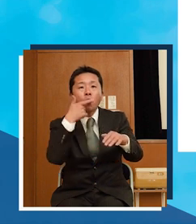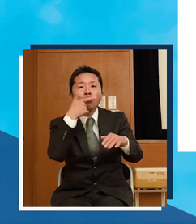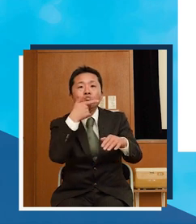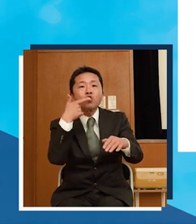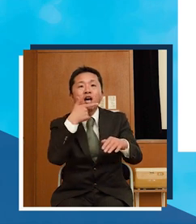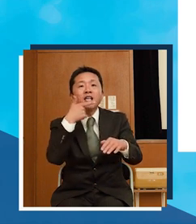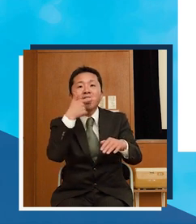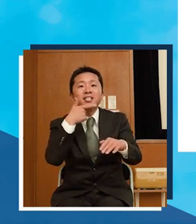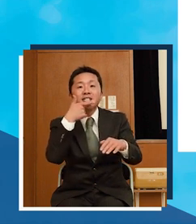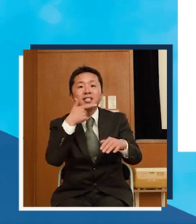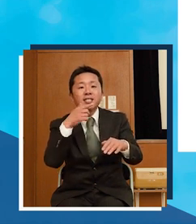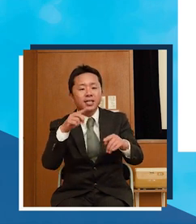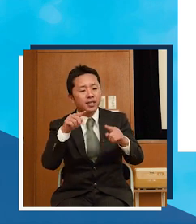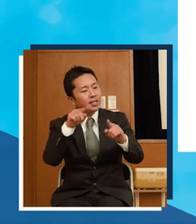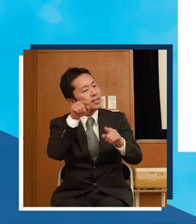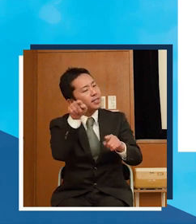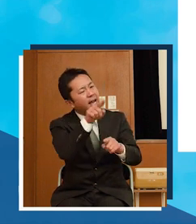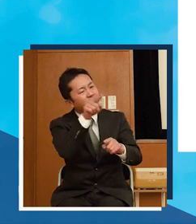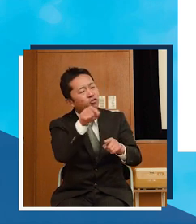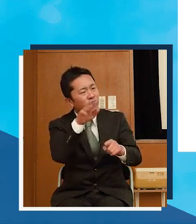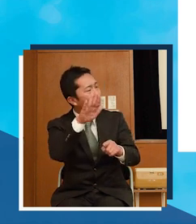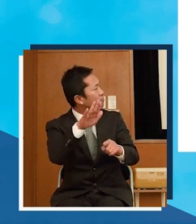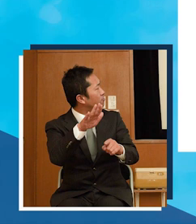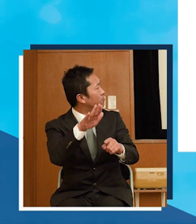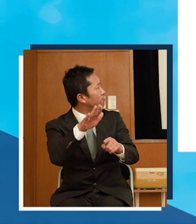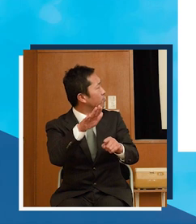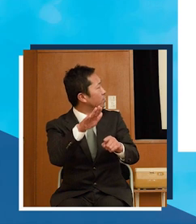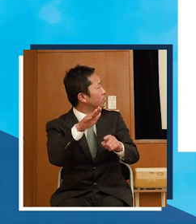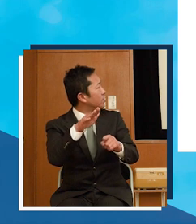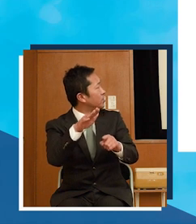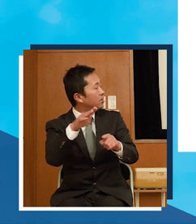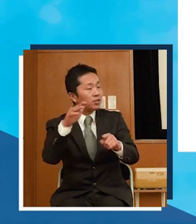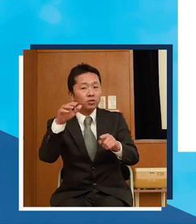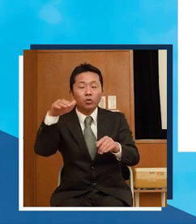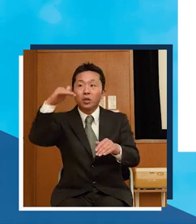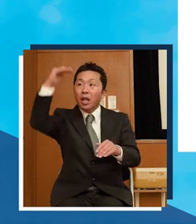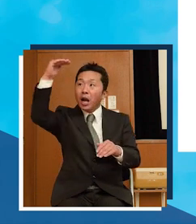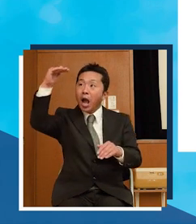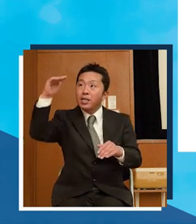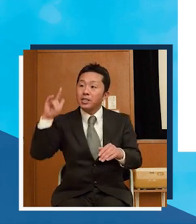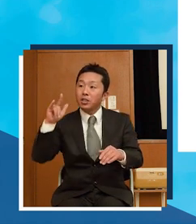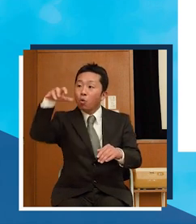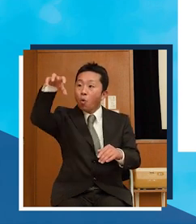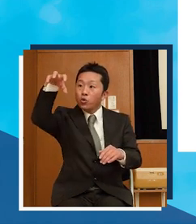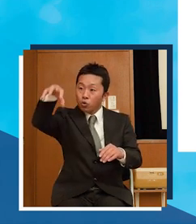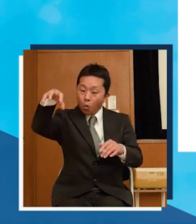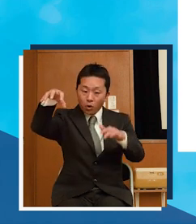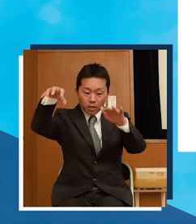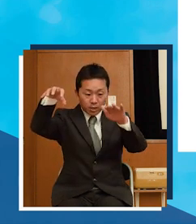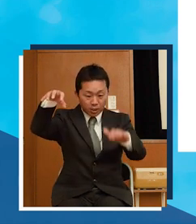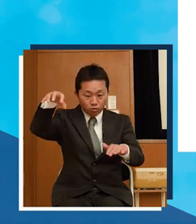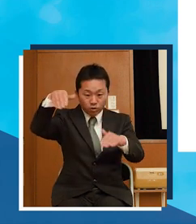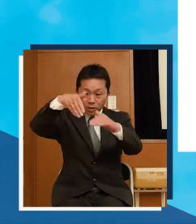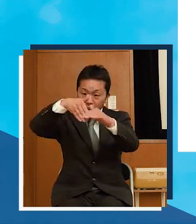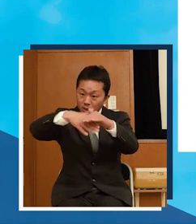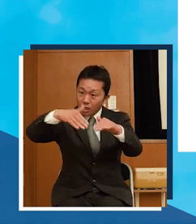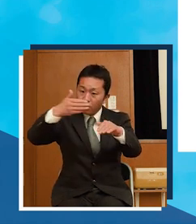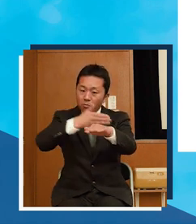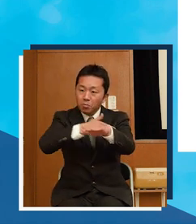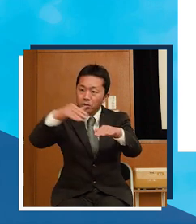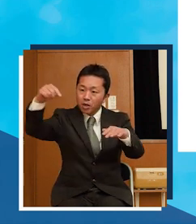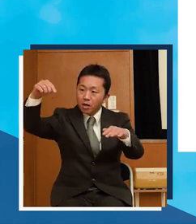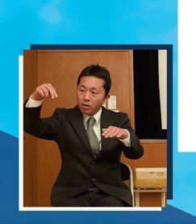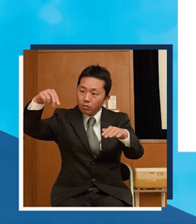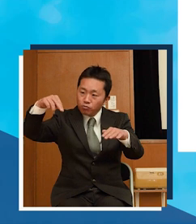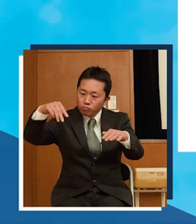矢印が書いてあるんですがあそこの方向に高い位置にある不満基地の地下に流れてる水脈